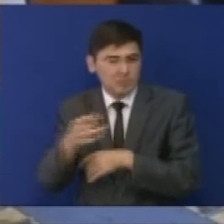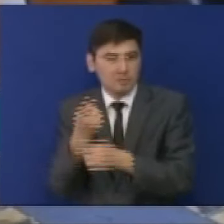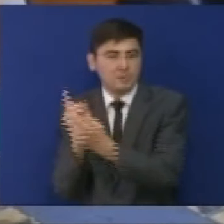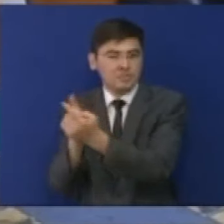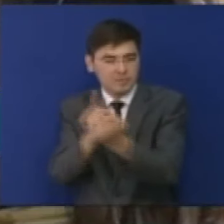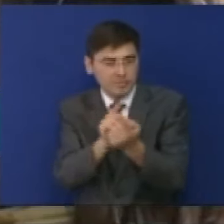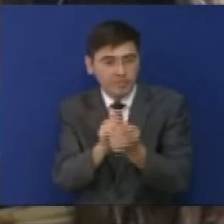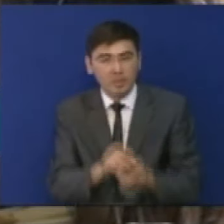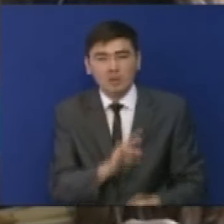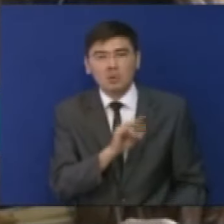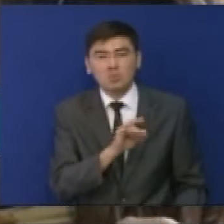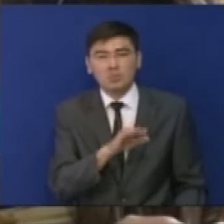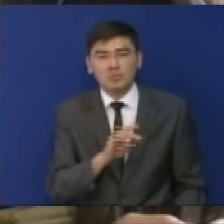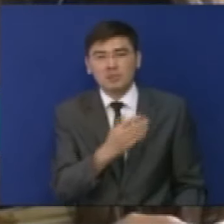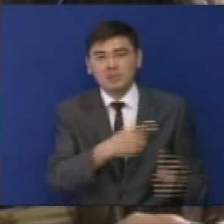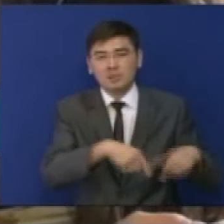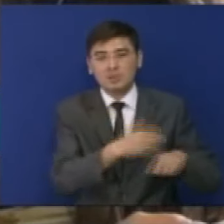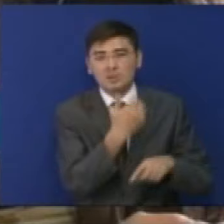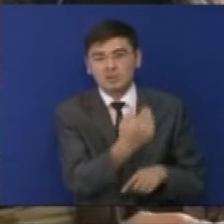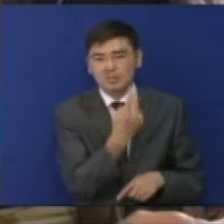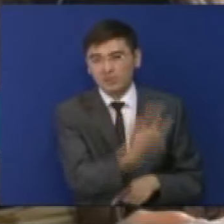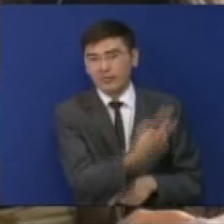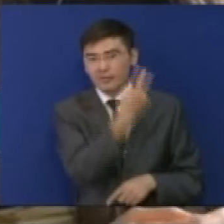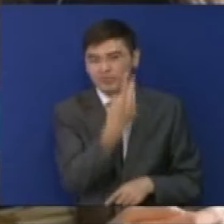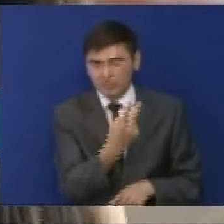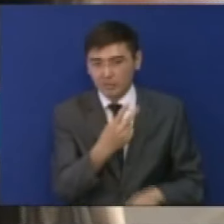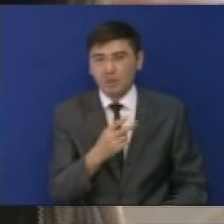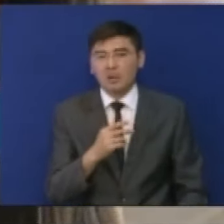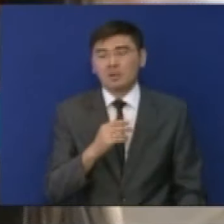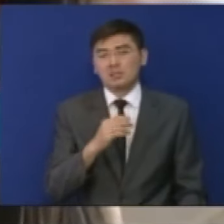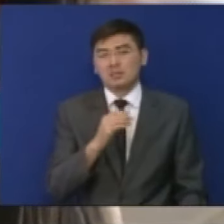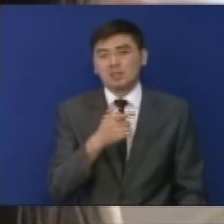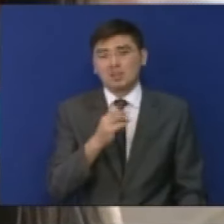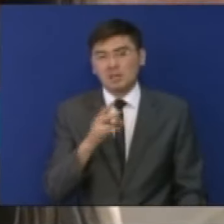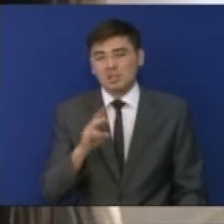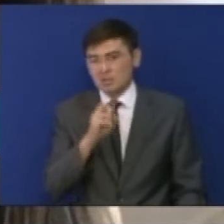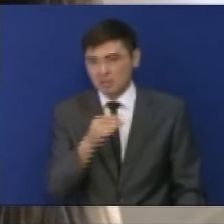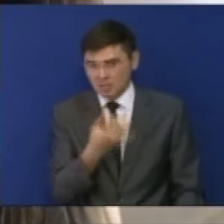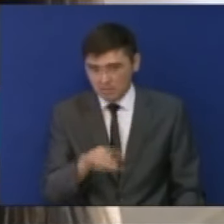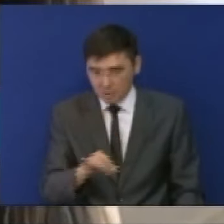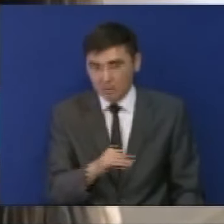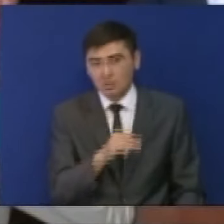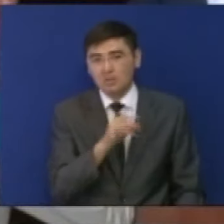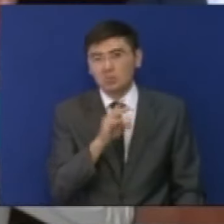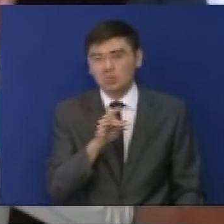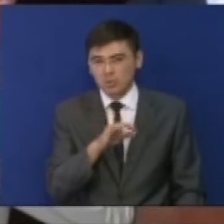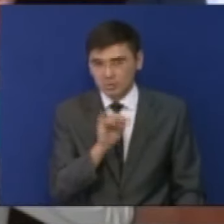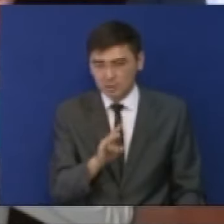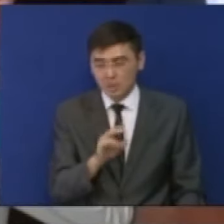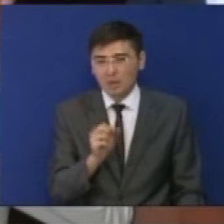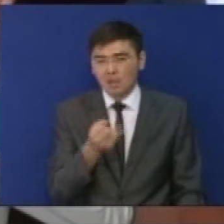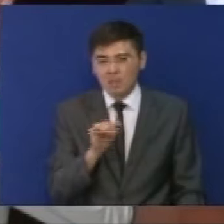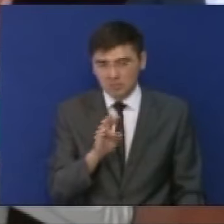мажилисмены от партии «Нур-Отан» Василий Олейник и Геннадий Шиповских. На встрече также участвовал первый заместитель председателя городского филиала партии «Нур-Отан»